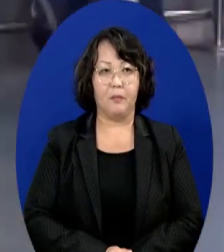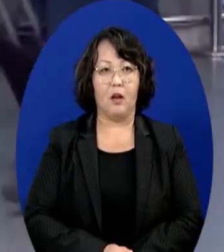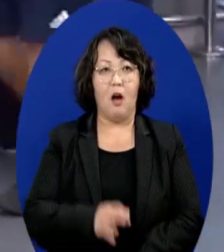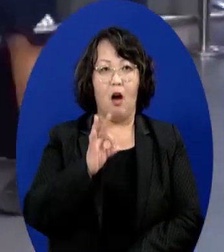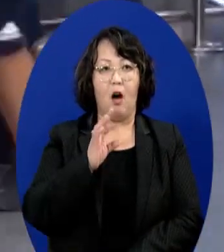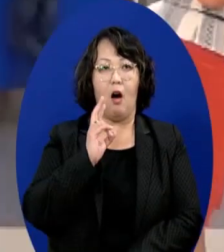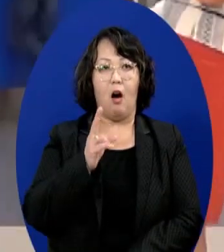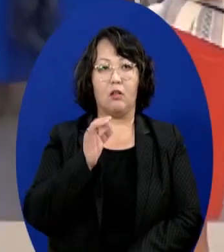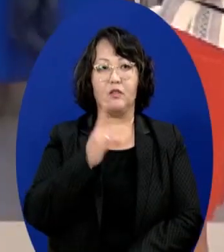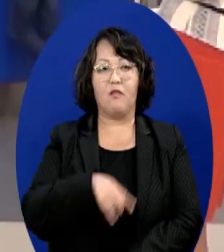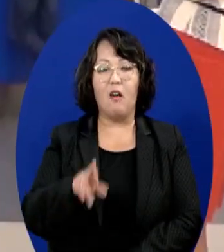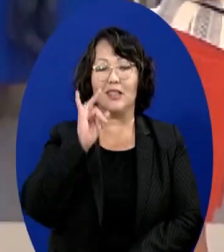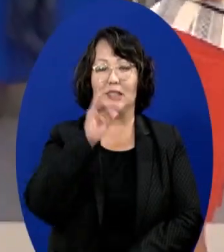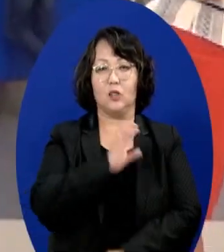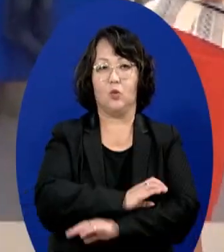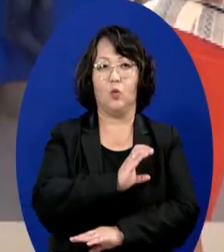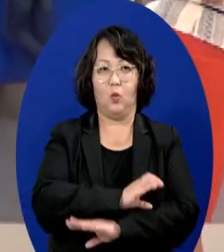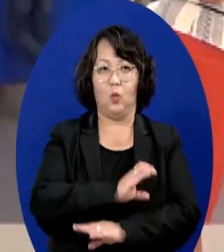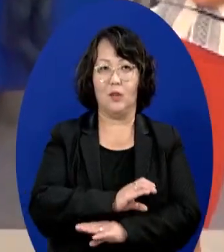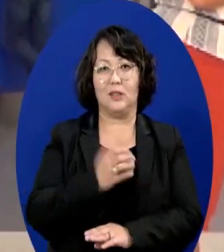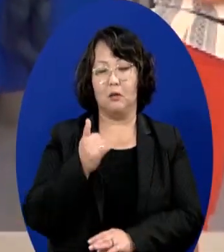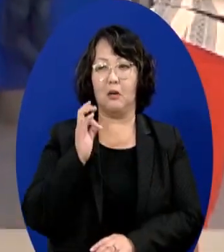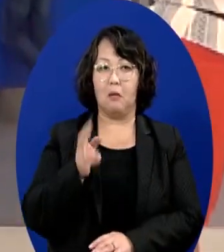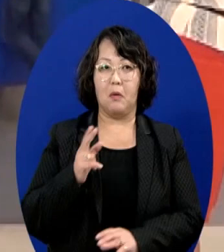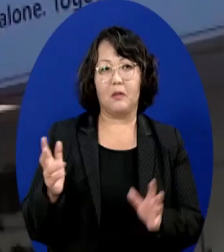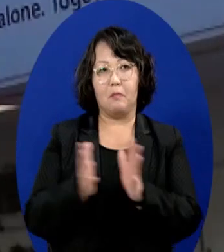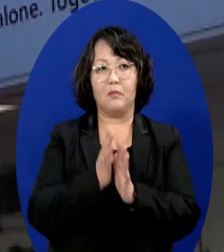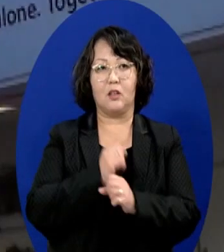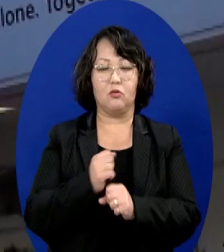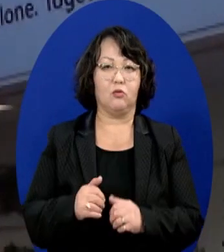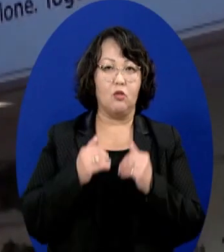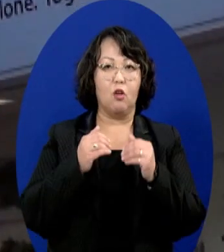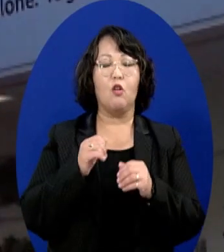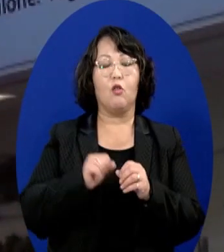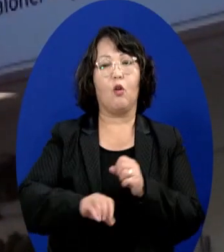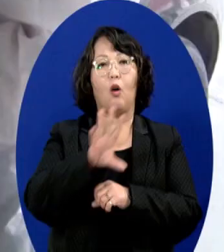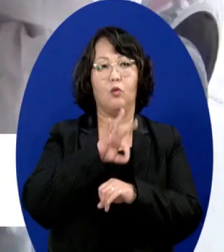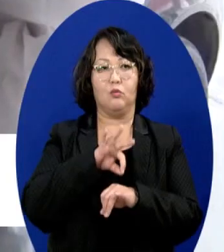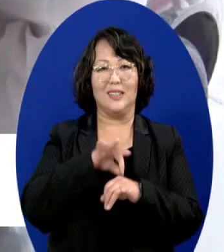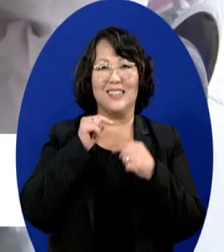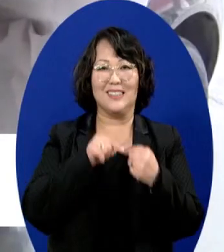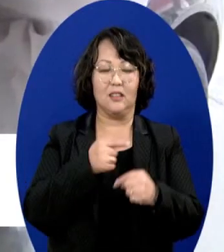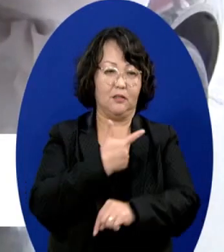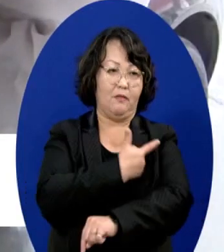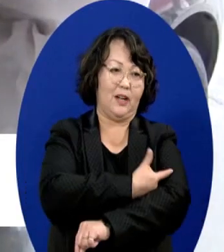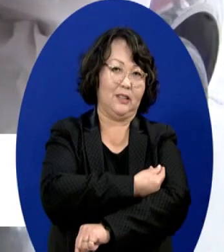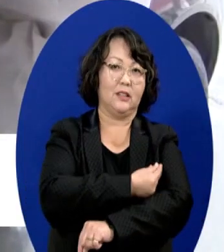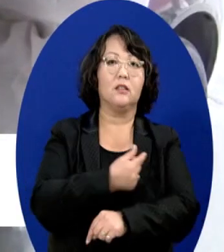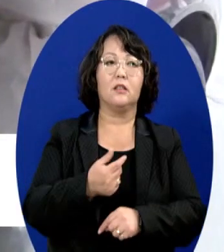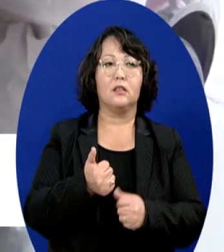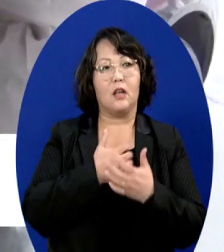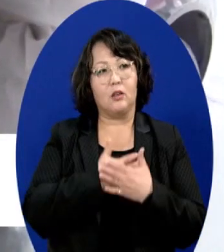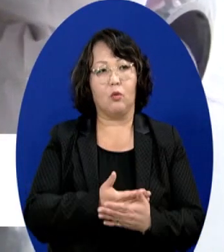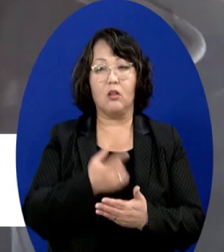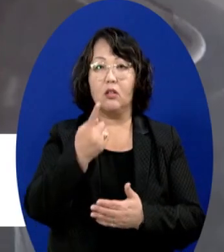Оксфордын их сургууль AstraZeneca компаниудын хамтран хөгжүүлж байгаа коронавирусны эсрэг вакцины туршилтанд сайн дураар хамрагдсан нэг